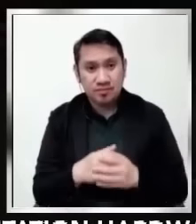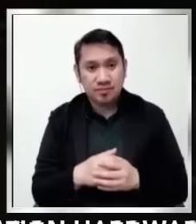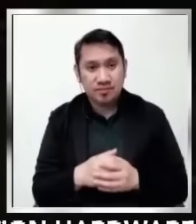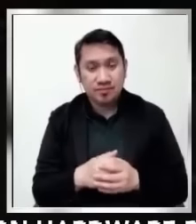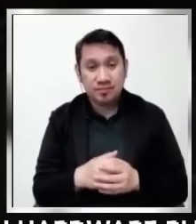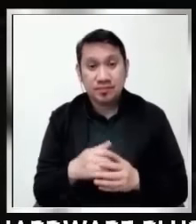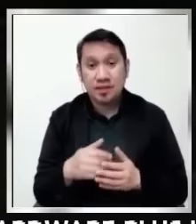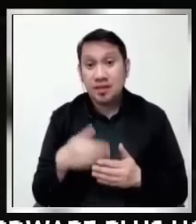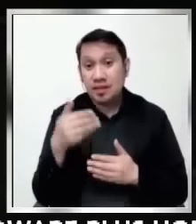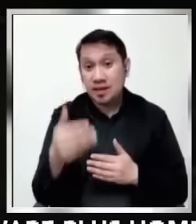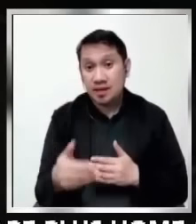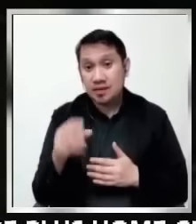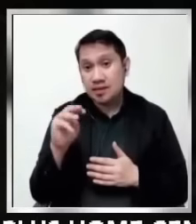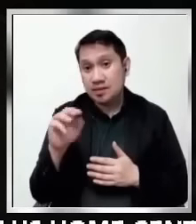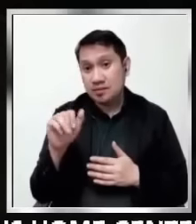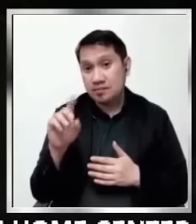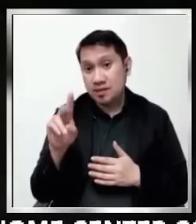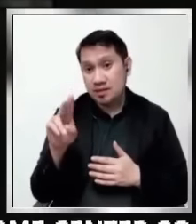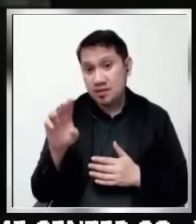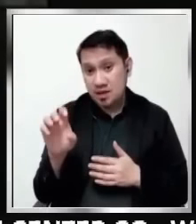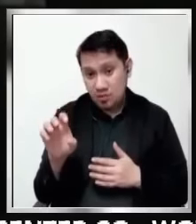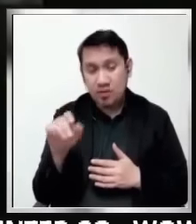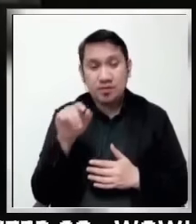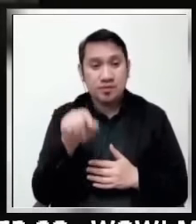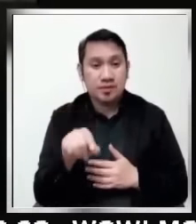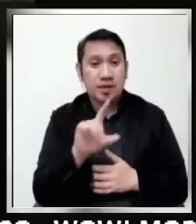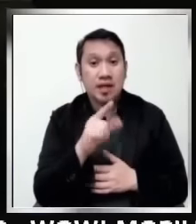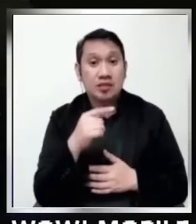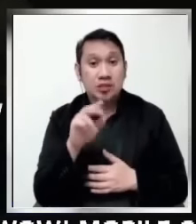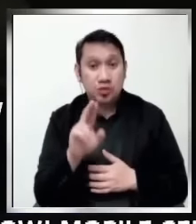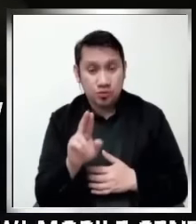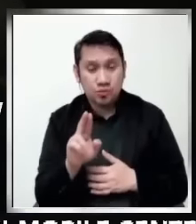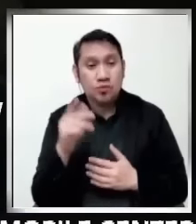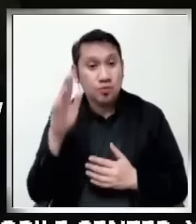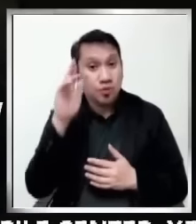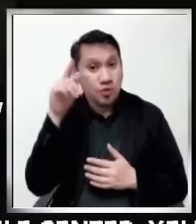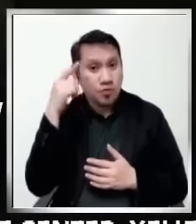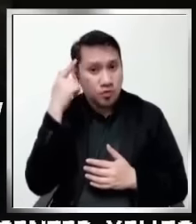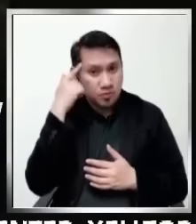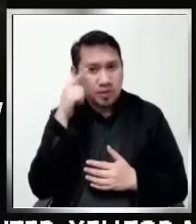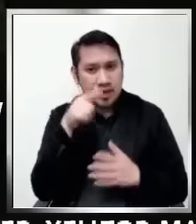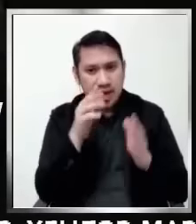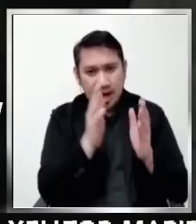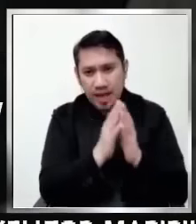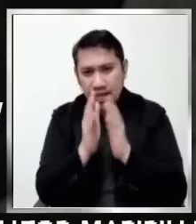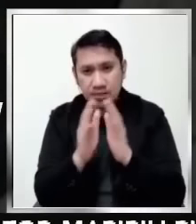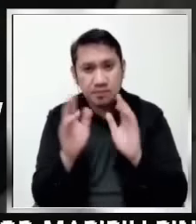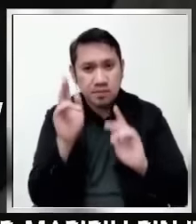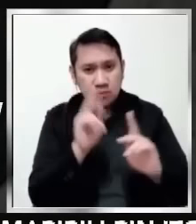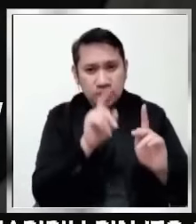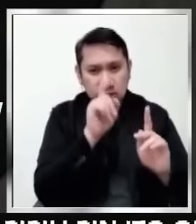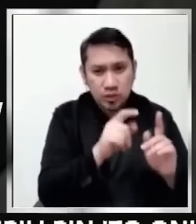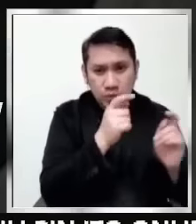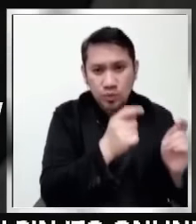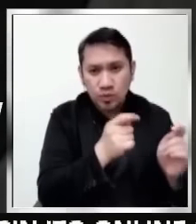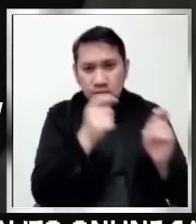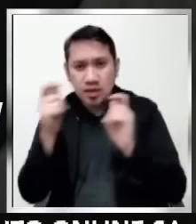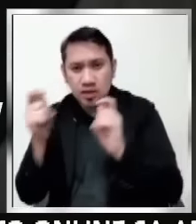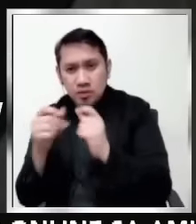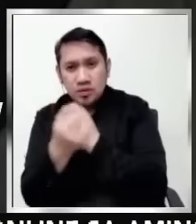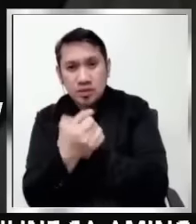City, pinaigting din ng Mandaue City LGU ang kanilang preemptive evacuation. Ito'y matapos maranasan ang hanggang leeg na